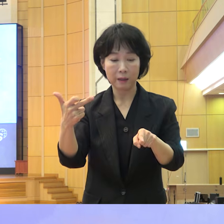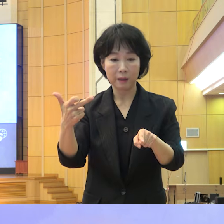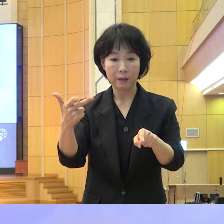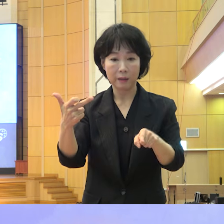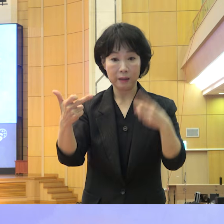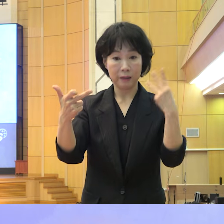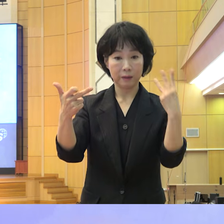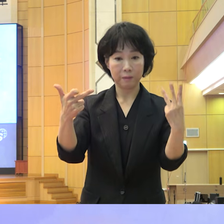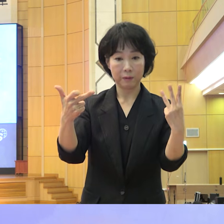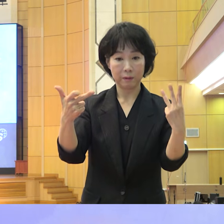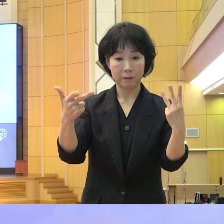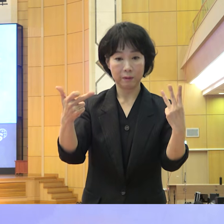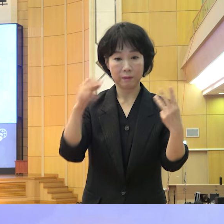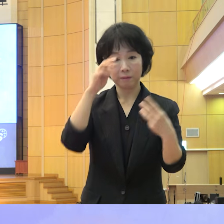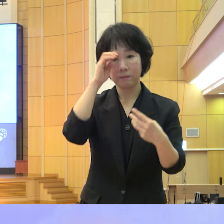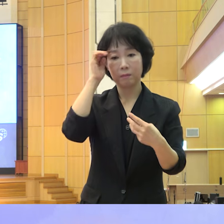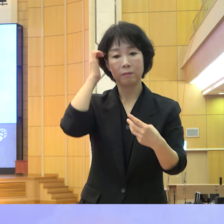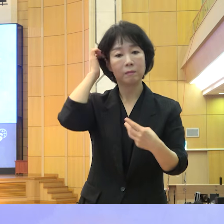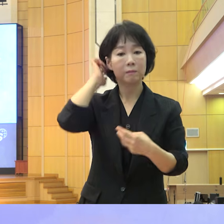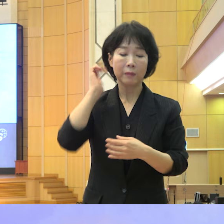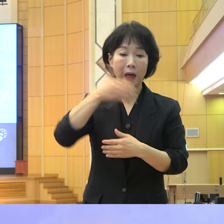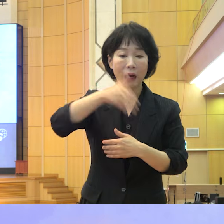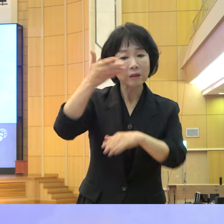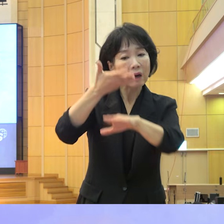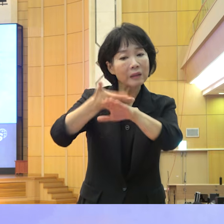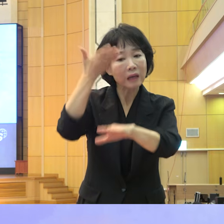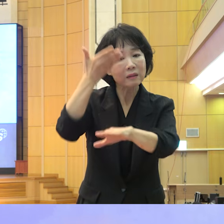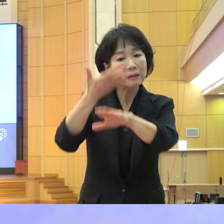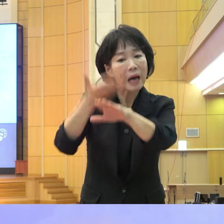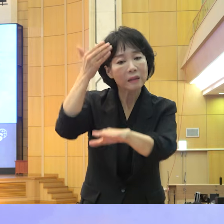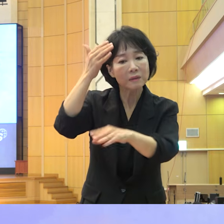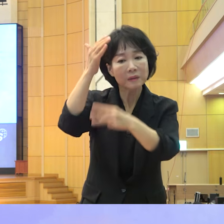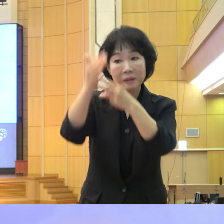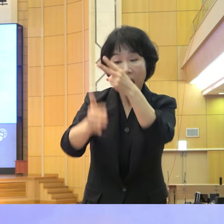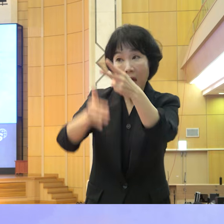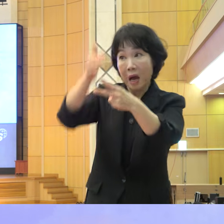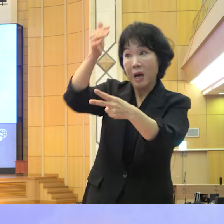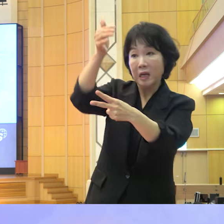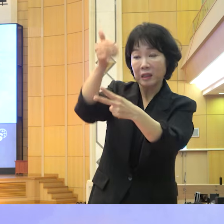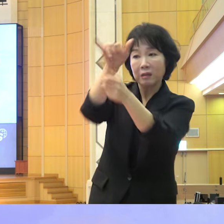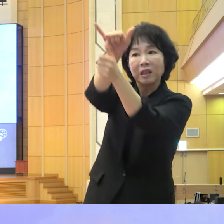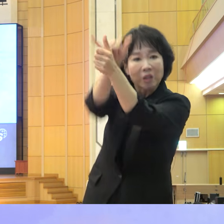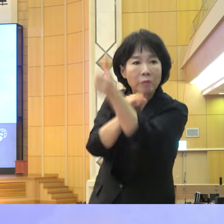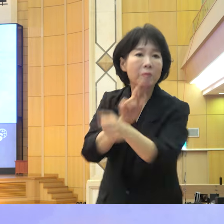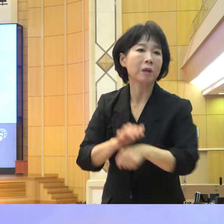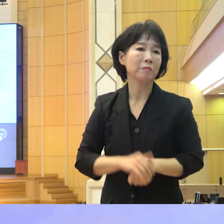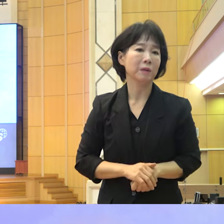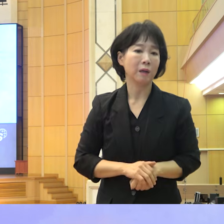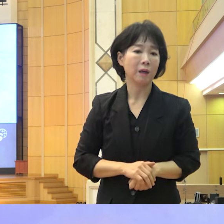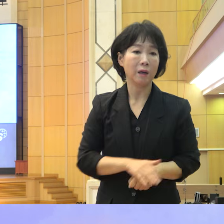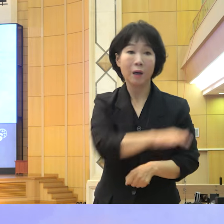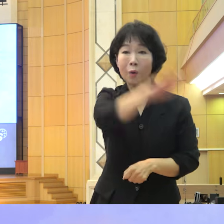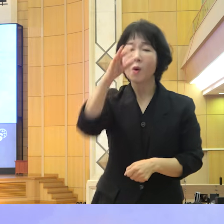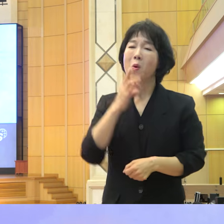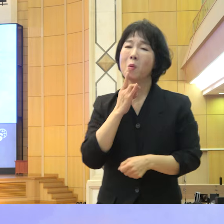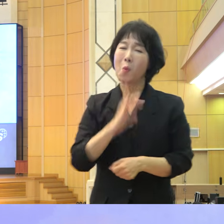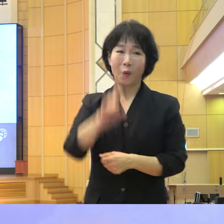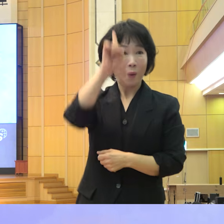신명기 17장 3절에 보니까 가서 다른 신들을 섬겨. 우리는요